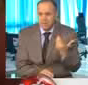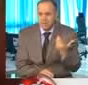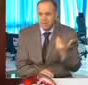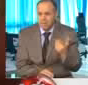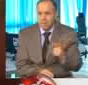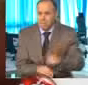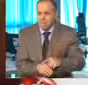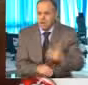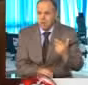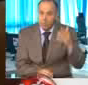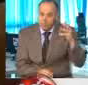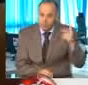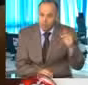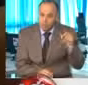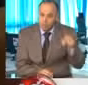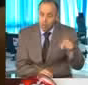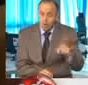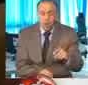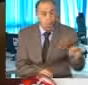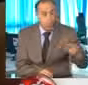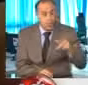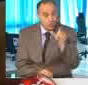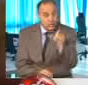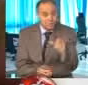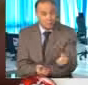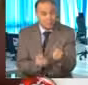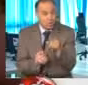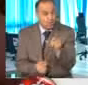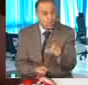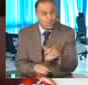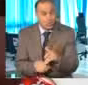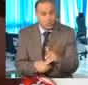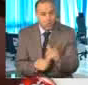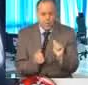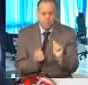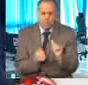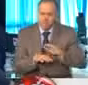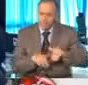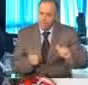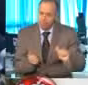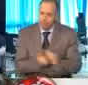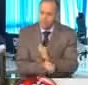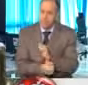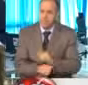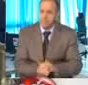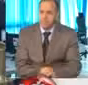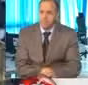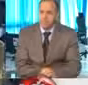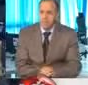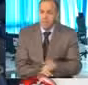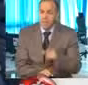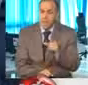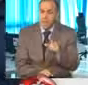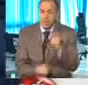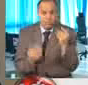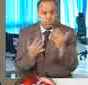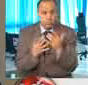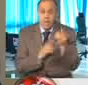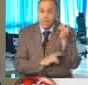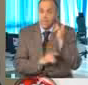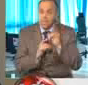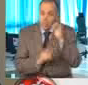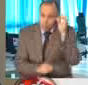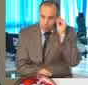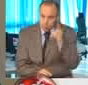فترة المحاسبة، رد الاعتبار و المصالحة في الأخر. ورغم أهمية هذا الحدث في تاريخ